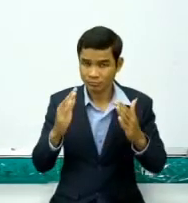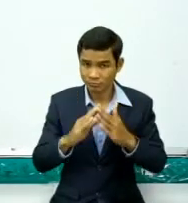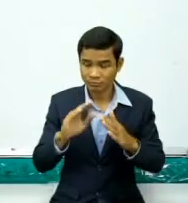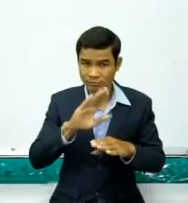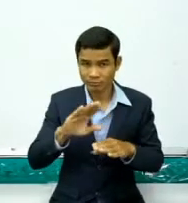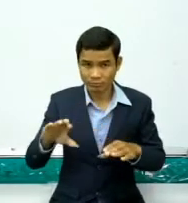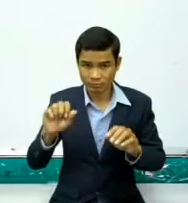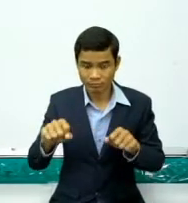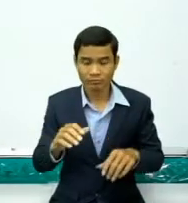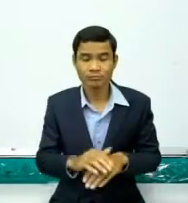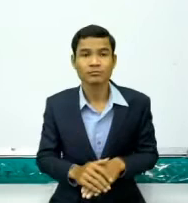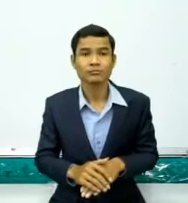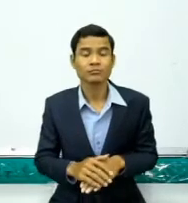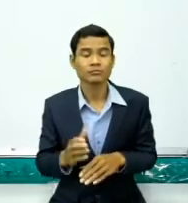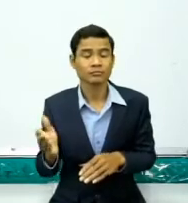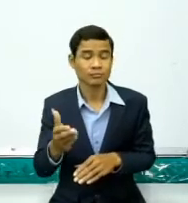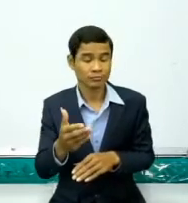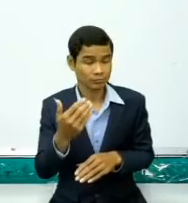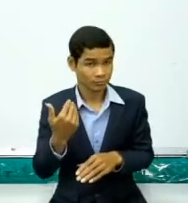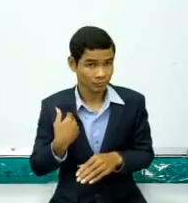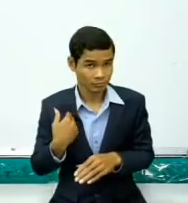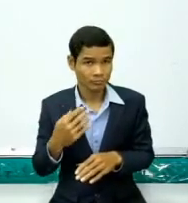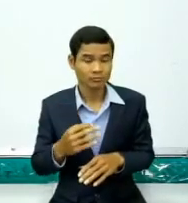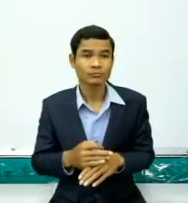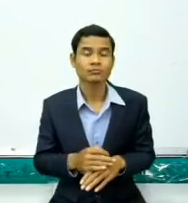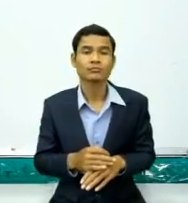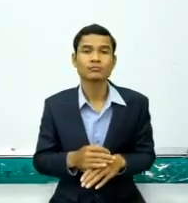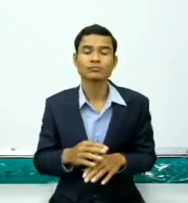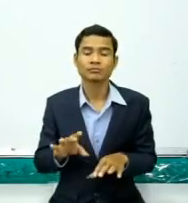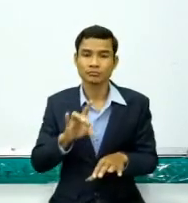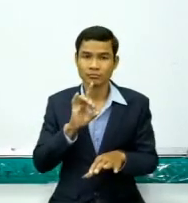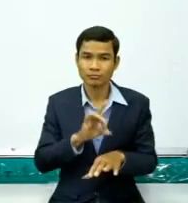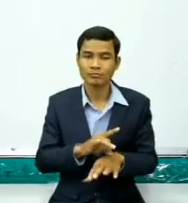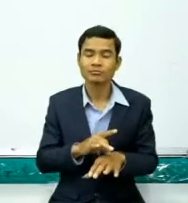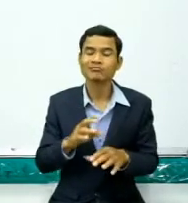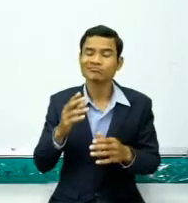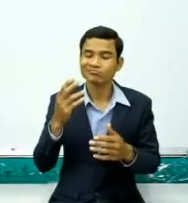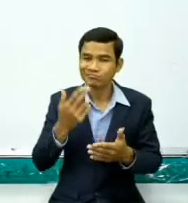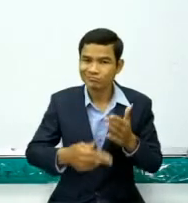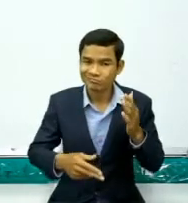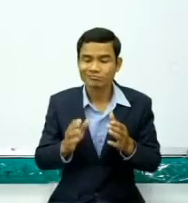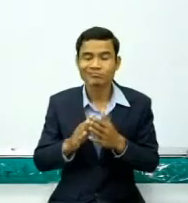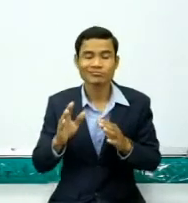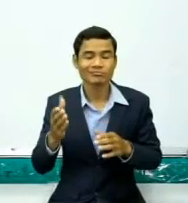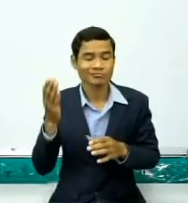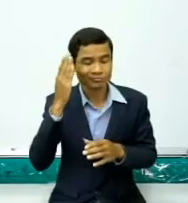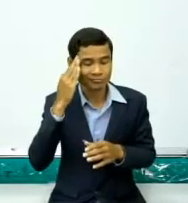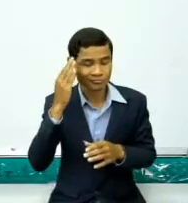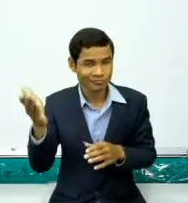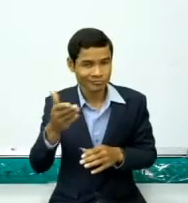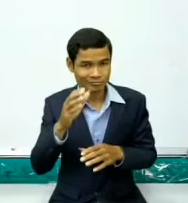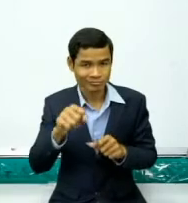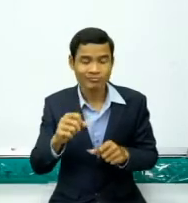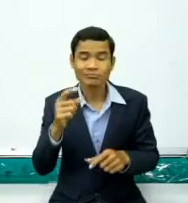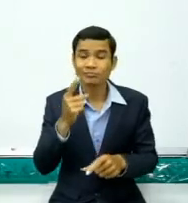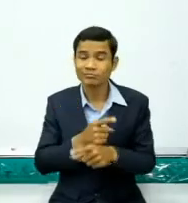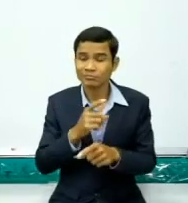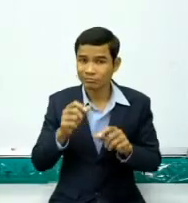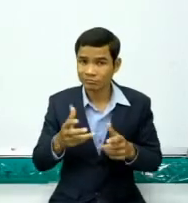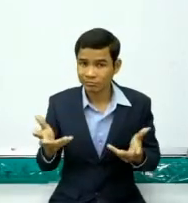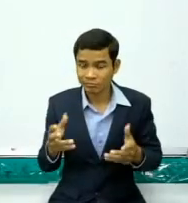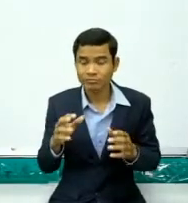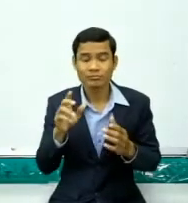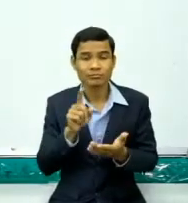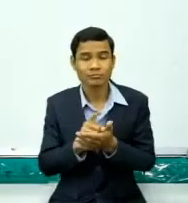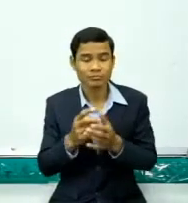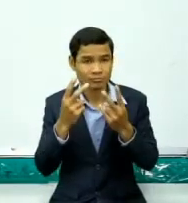là ớt. Chà, ta cao bìm xa mến nẹ cừu bàn đạc cái cao với khá đá con. Đợi ní, đâm bếch đang thả con thua trầm trời riêng ná.